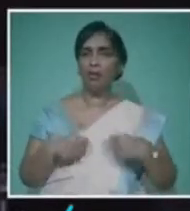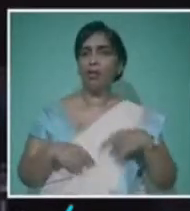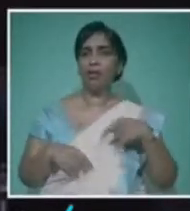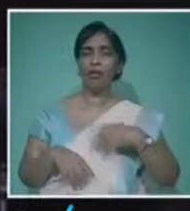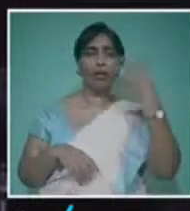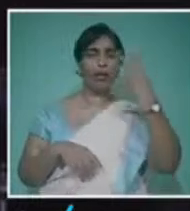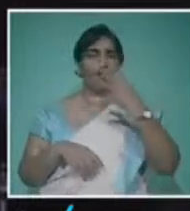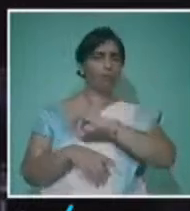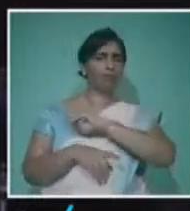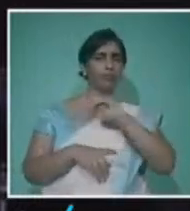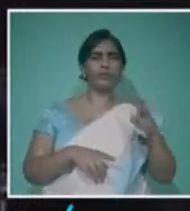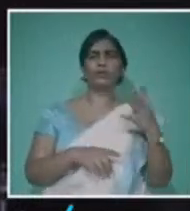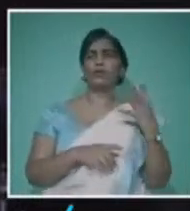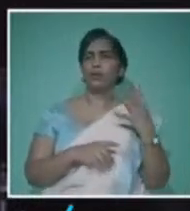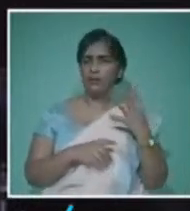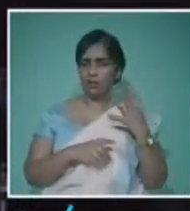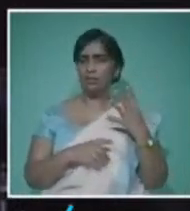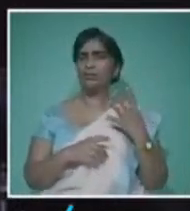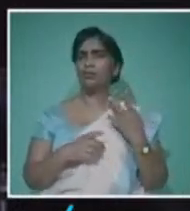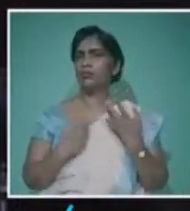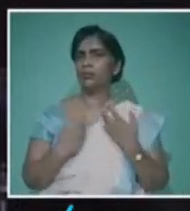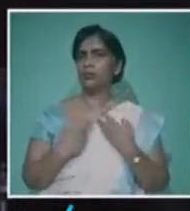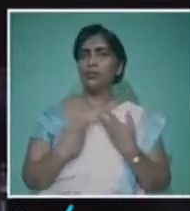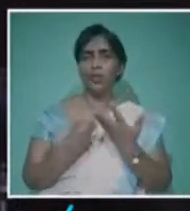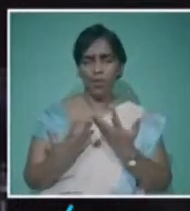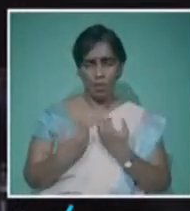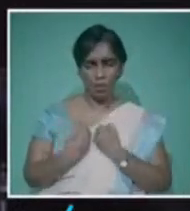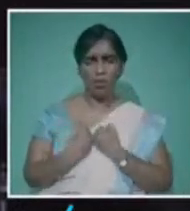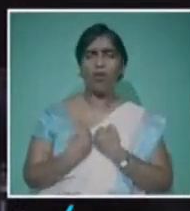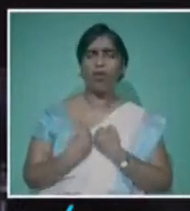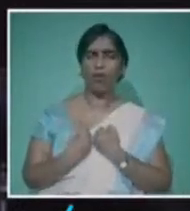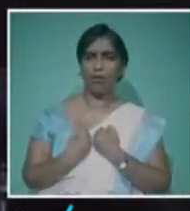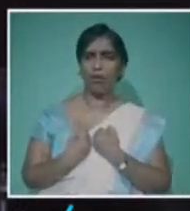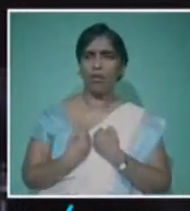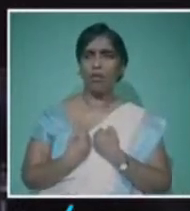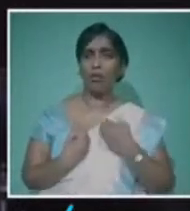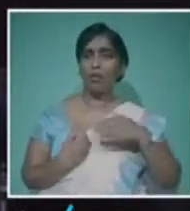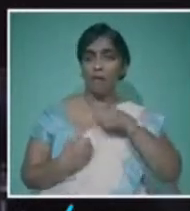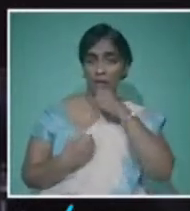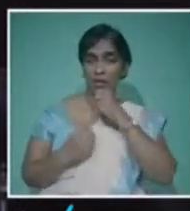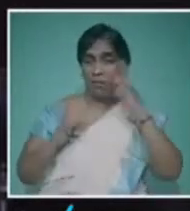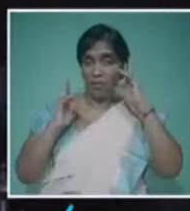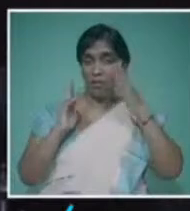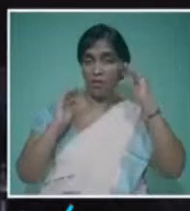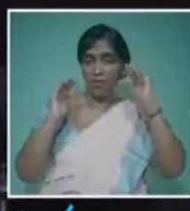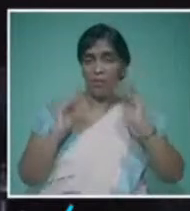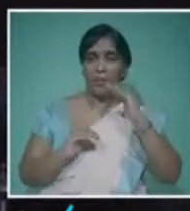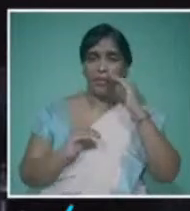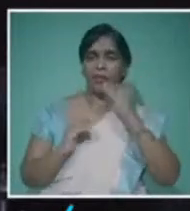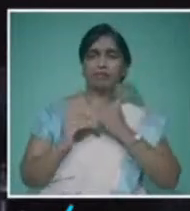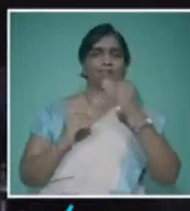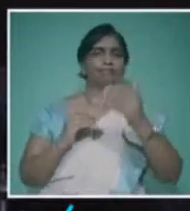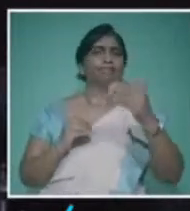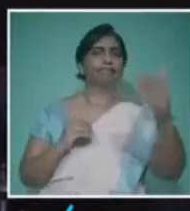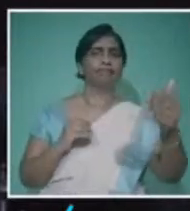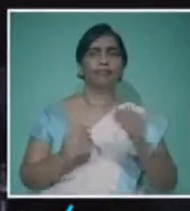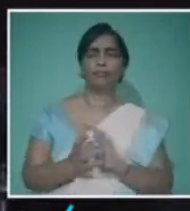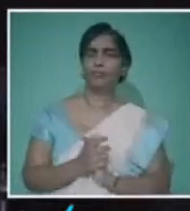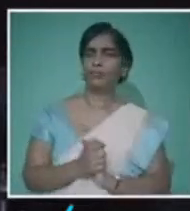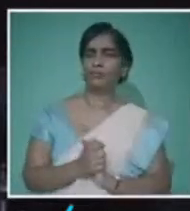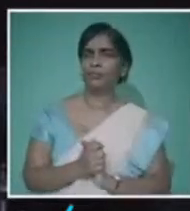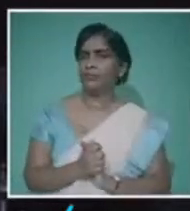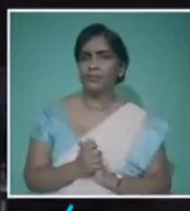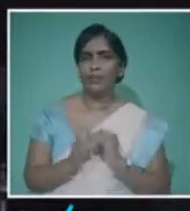මම මේ හතරවෙනියට ඇවිල්ලා තියෙනවා. නමුත් මට වඩා ජේෂ්ඨත්වයෙන් පහළ අය ඊට වඩා ඉස්සරහට තල්ලු කරලා.